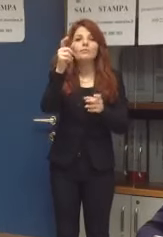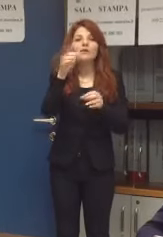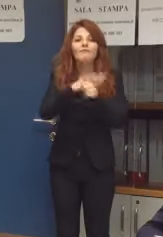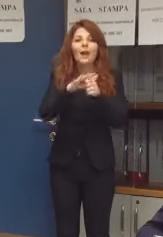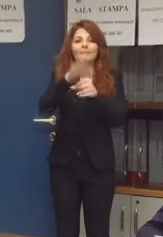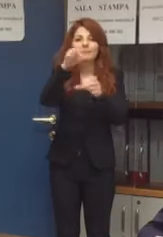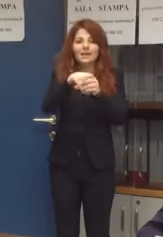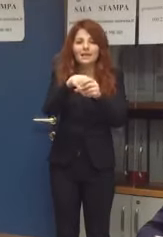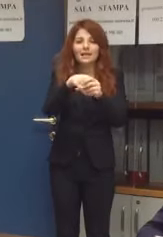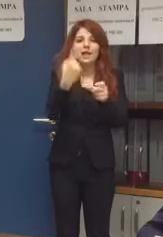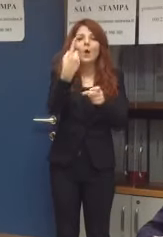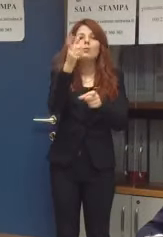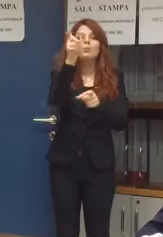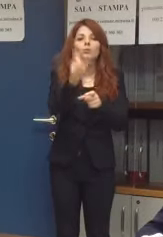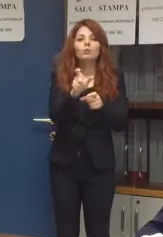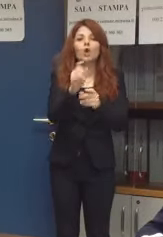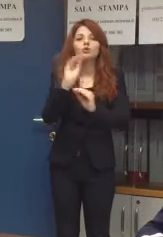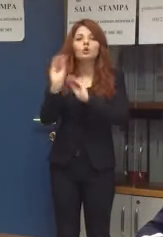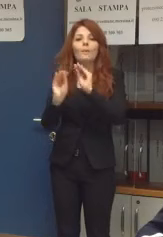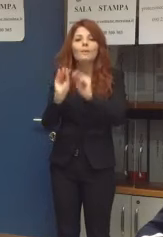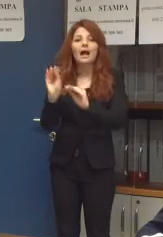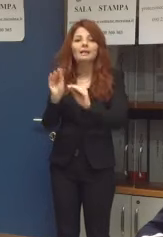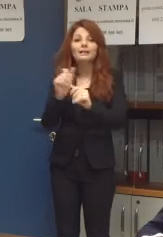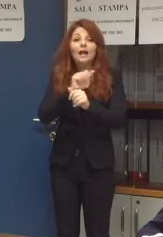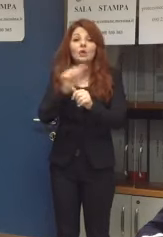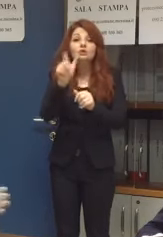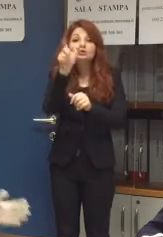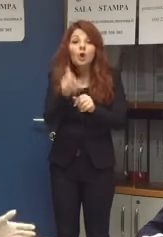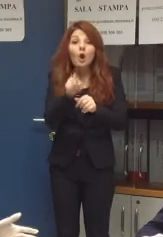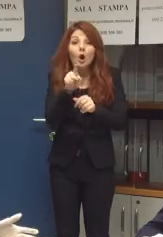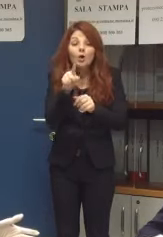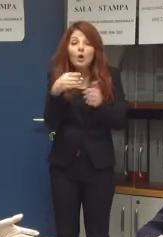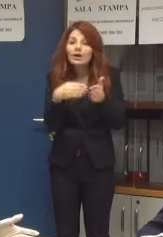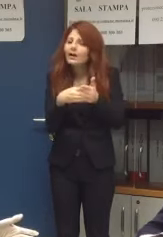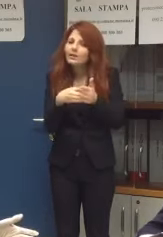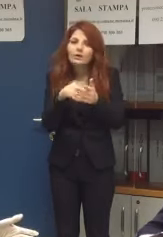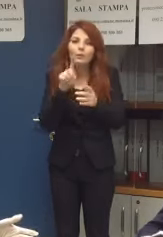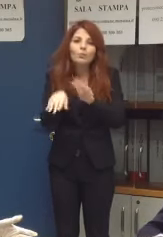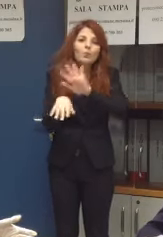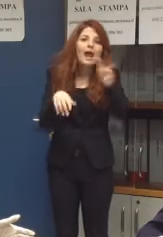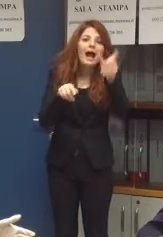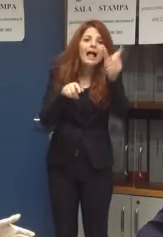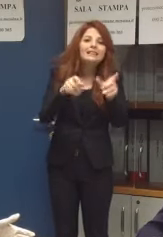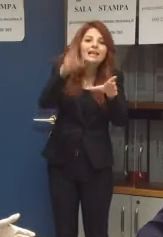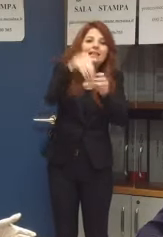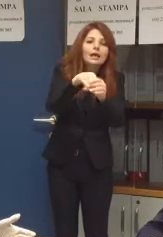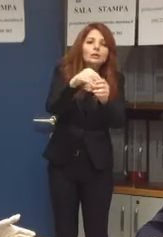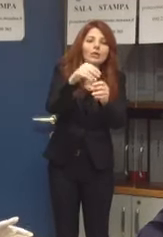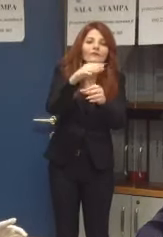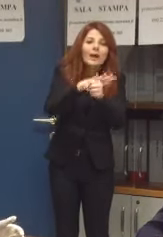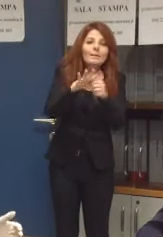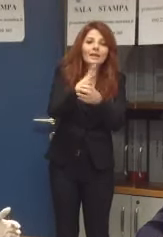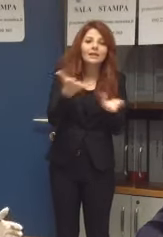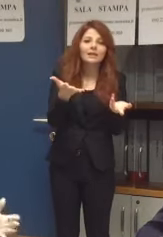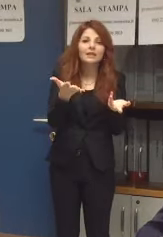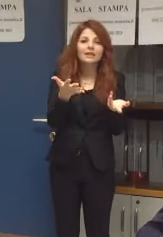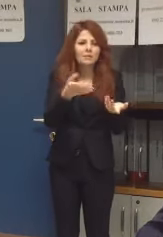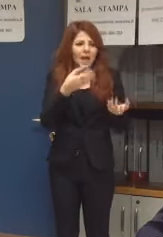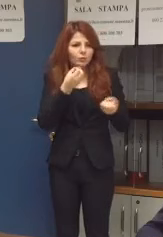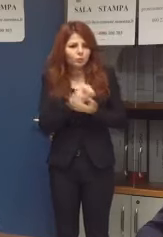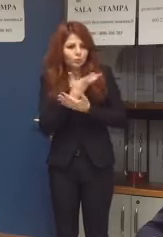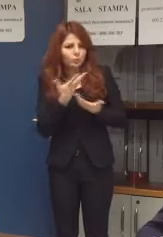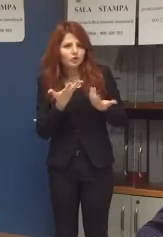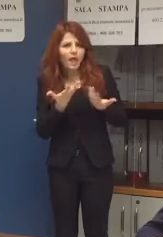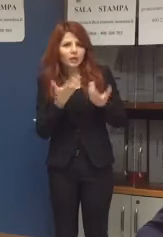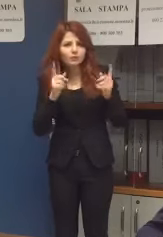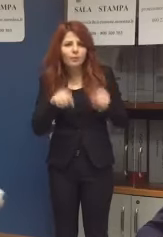nucleo. Devono essere dichiarati tutti, non soltanto quelli dell'istante, perché sindaco, mi è capitato anche questo. Cioè, un signore che mi ha detto: ma sa, la domanda l'ho